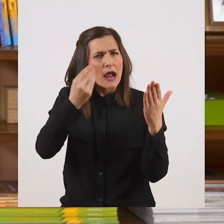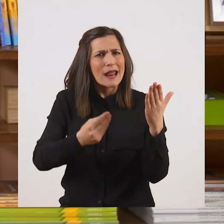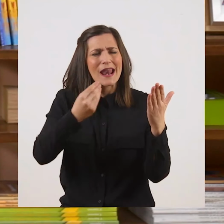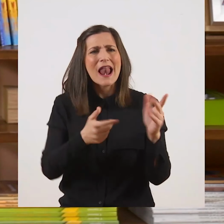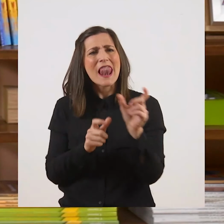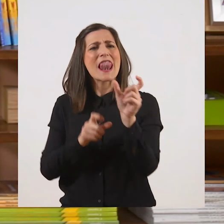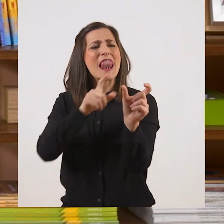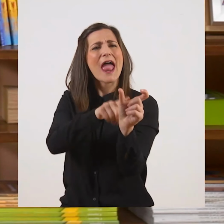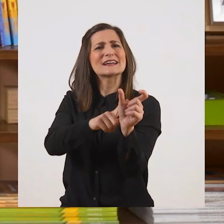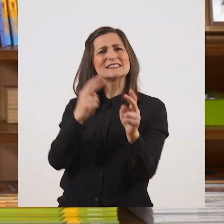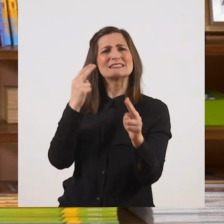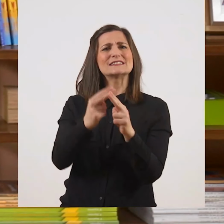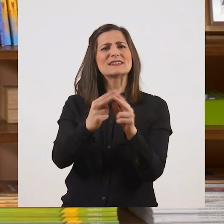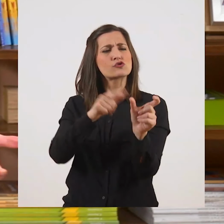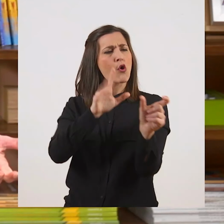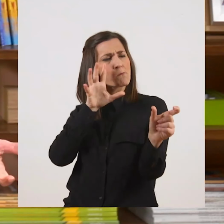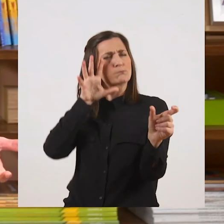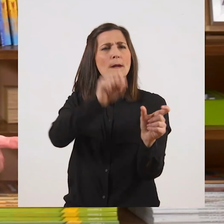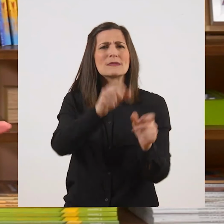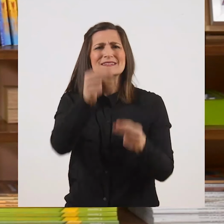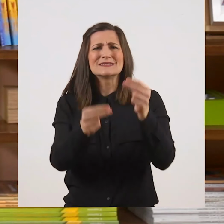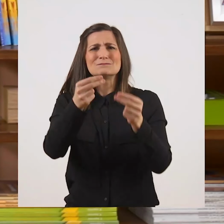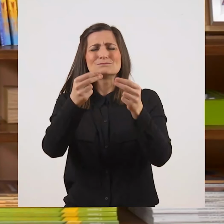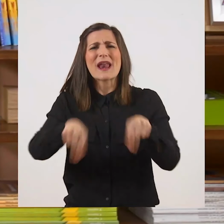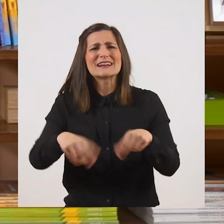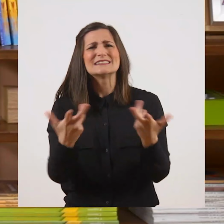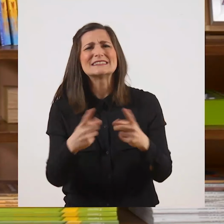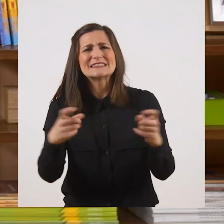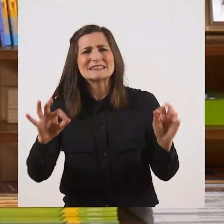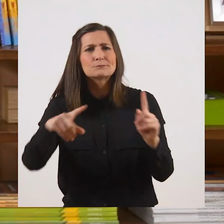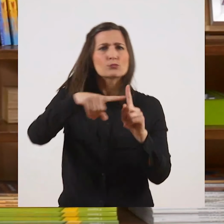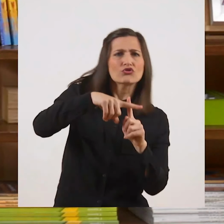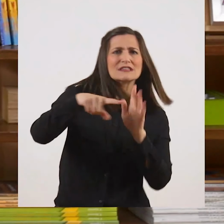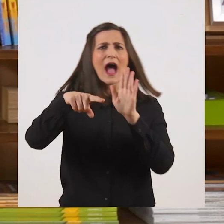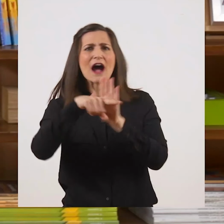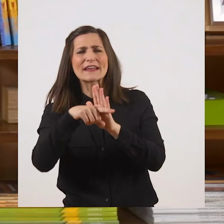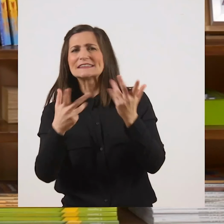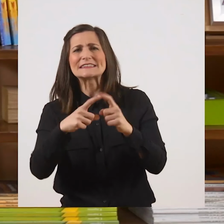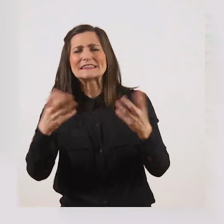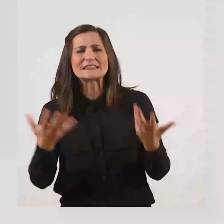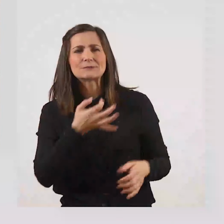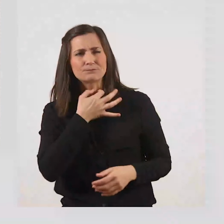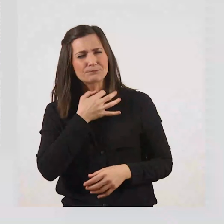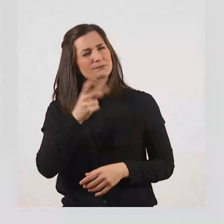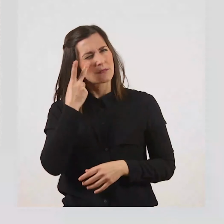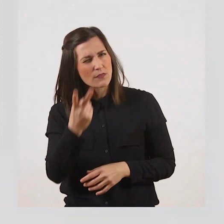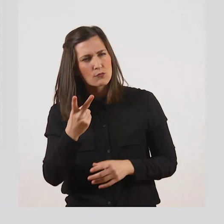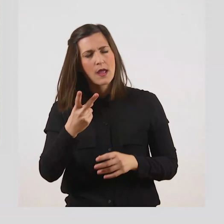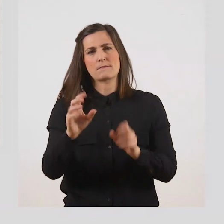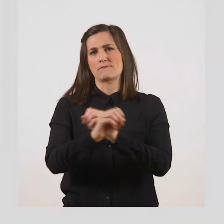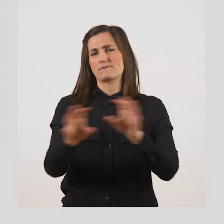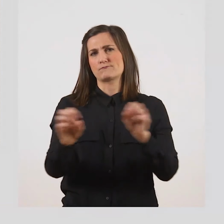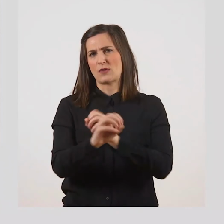μία λέξη κλειδί για να καταλάβω τι πράξη θα κάνω. Πάμε να δούμε τις πληροφορίες του προβλήματος αυτού. Τις